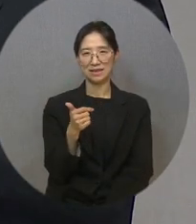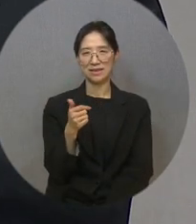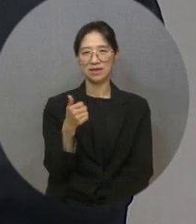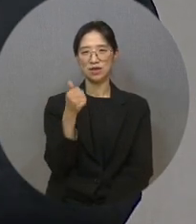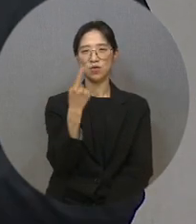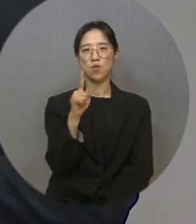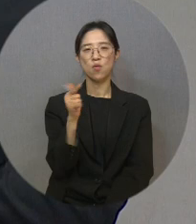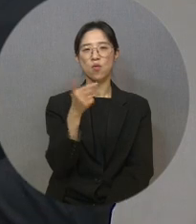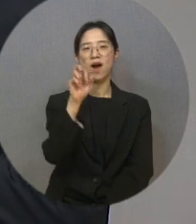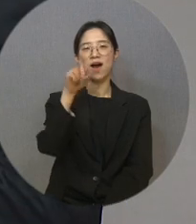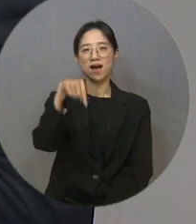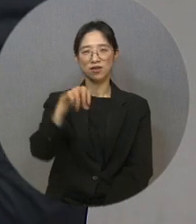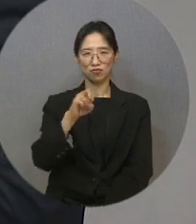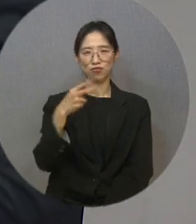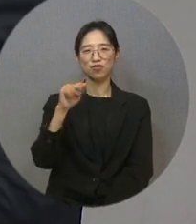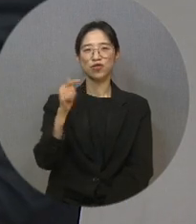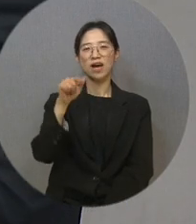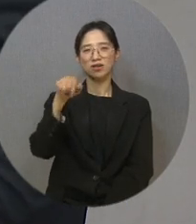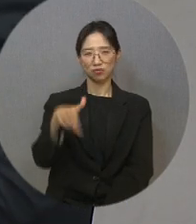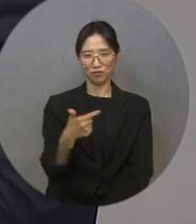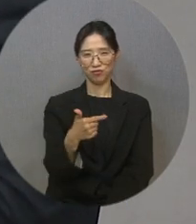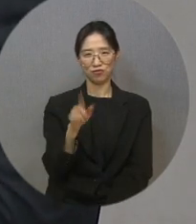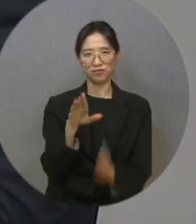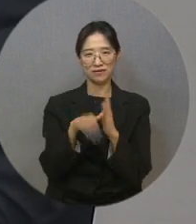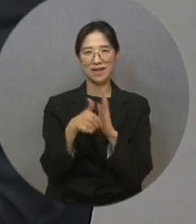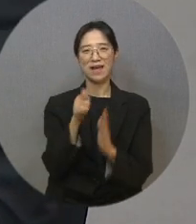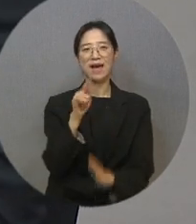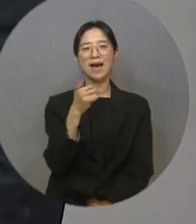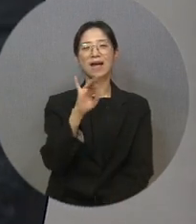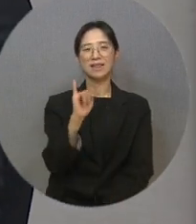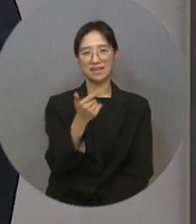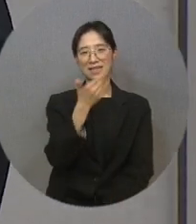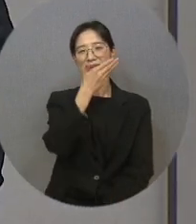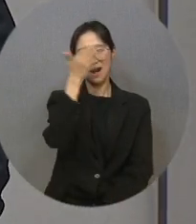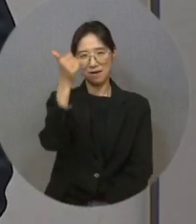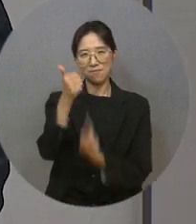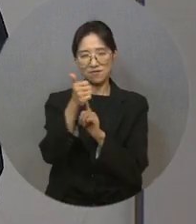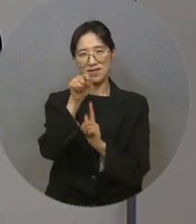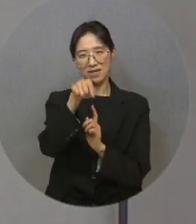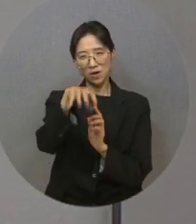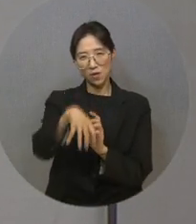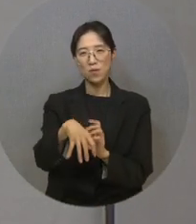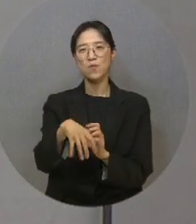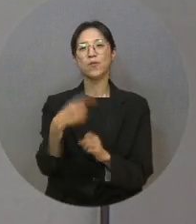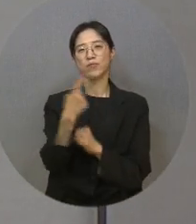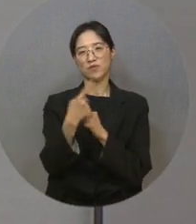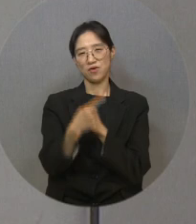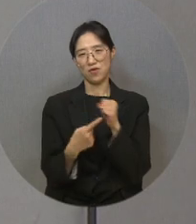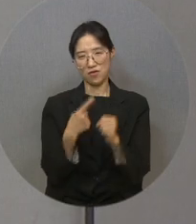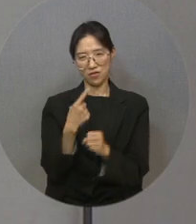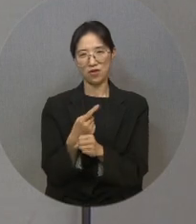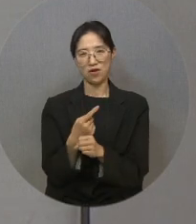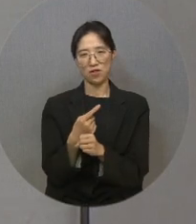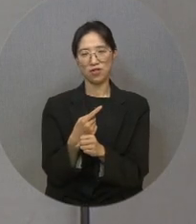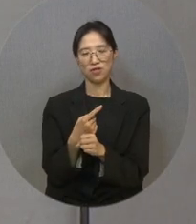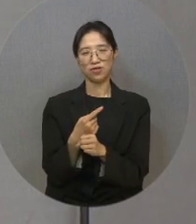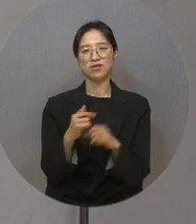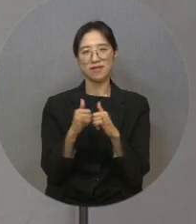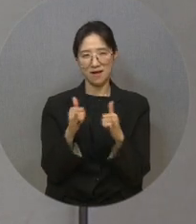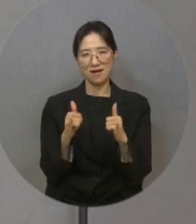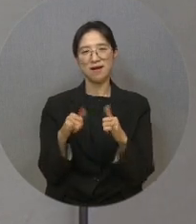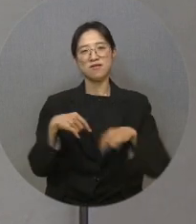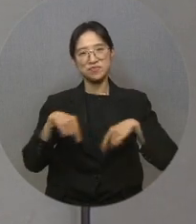한인 환웅 단군할 때 한인 할아버지들이 이곳에서 천년 동안 우리 원시 부족들을